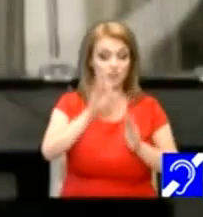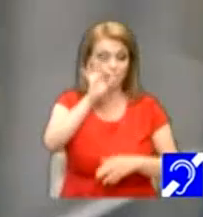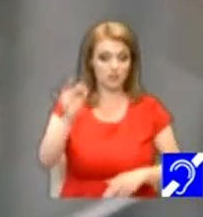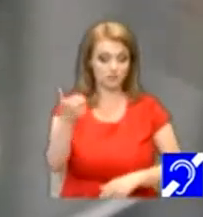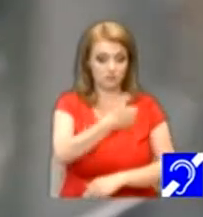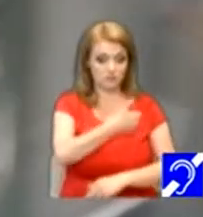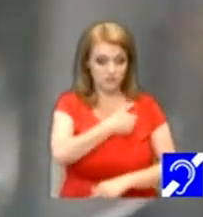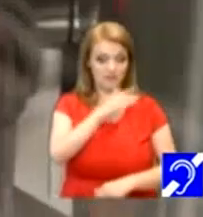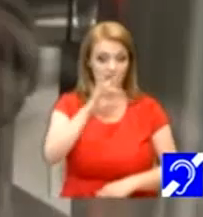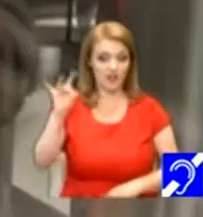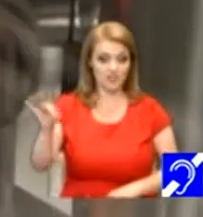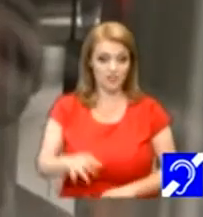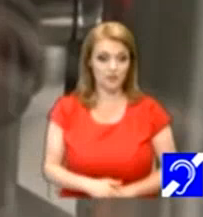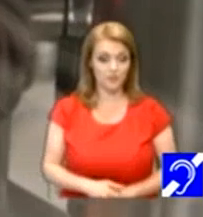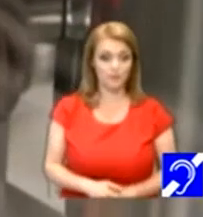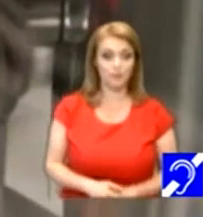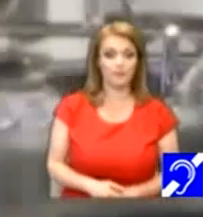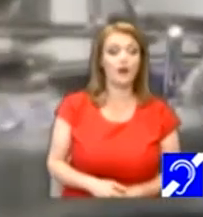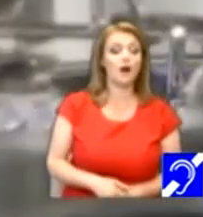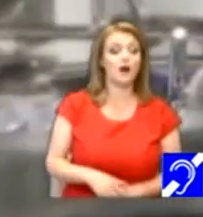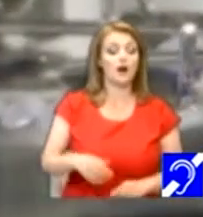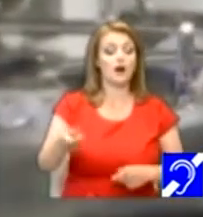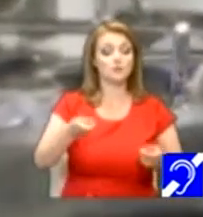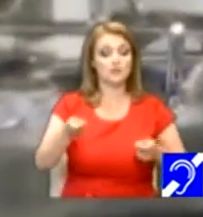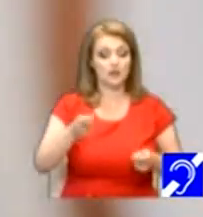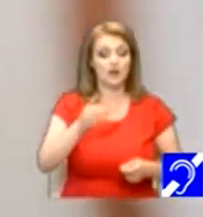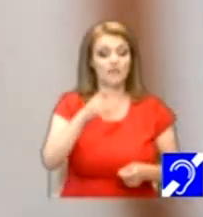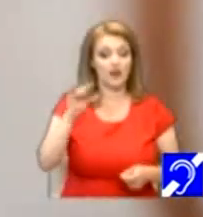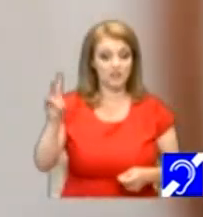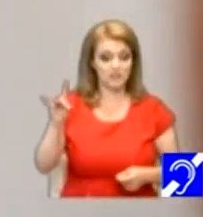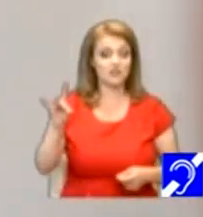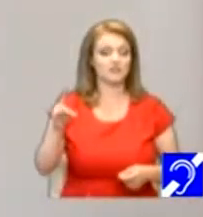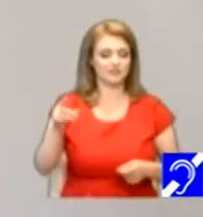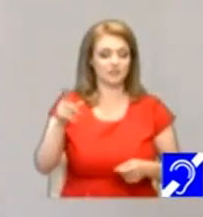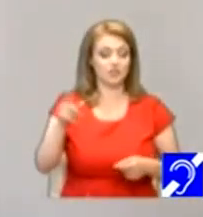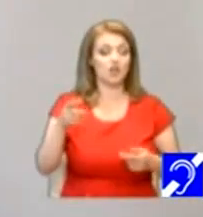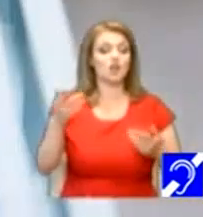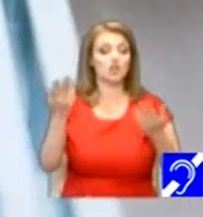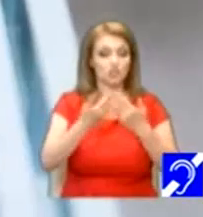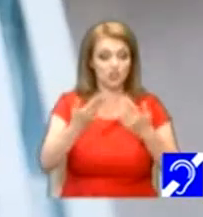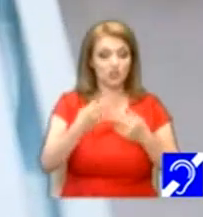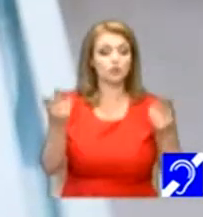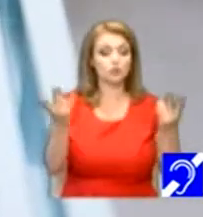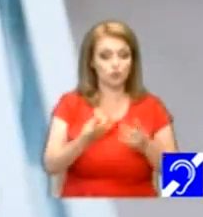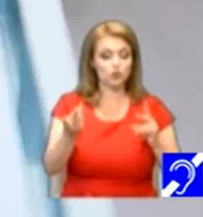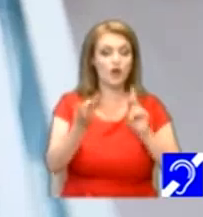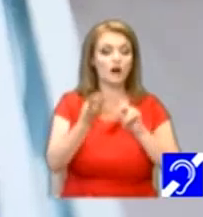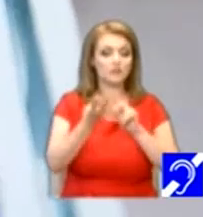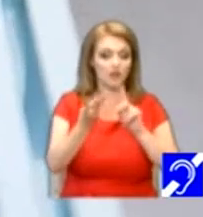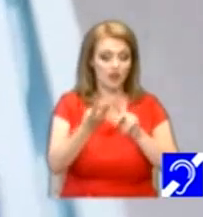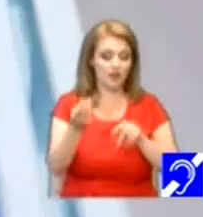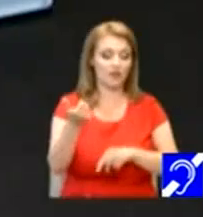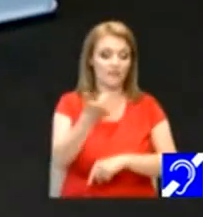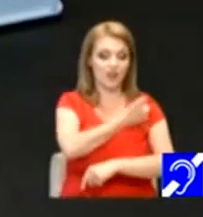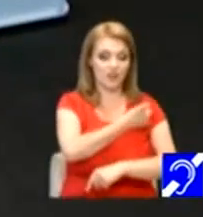Reprezentanții Pfizer susțin necesitatea unei a treia doze în fața variantei Delta, în baza unor studii pe care însă